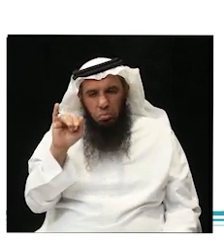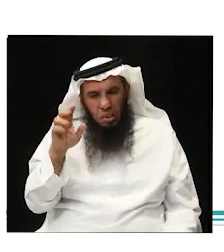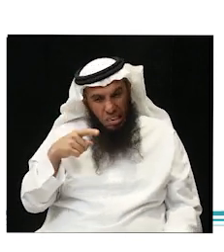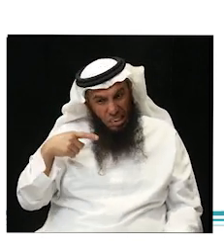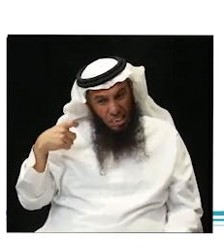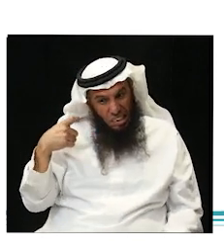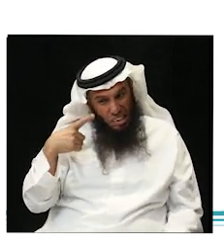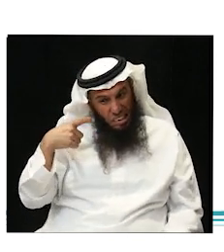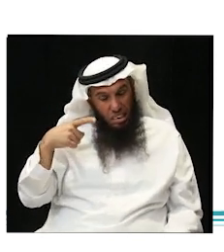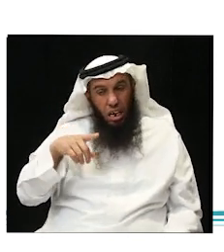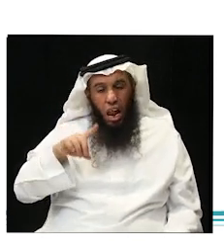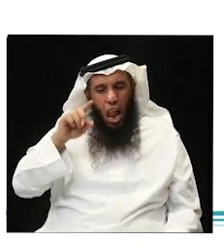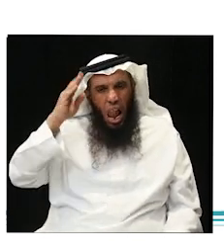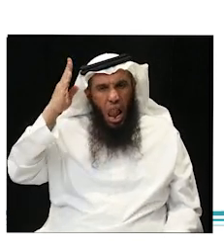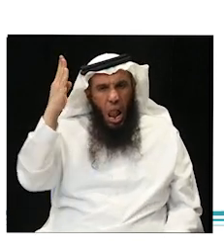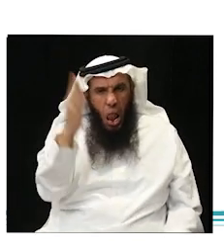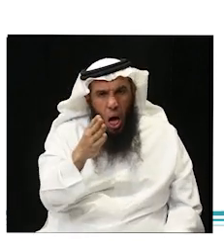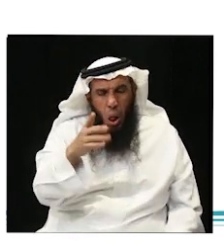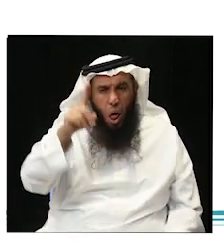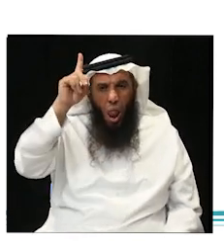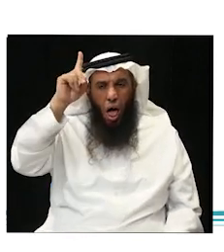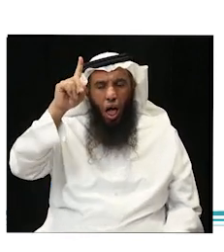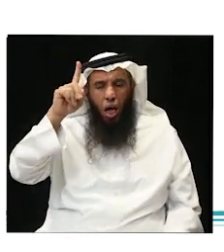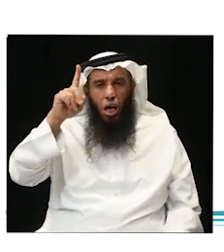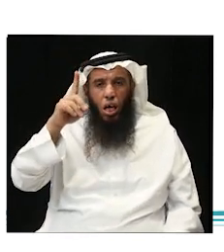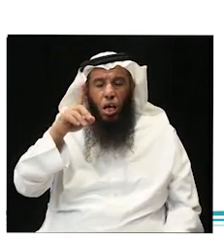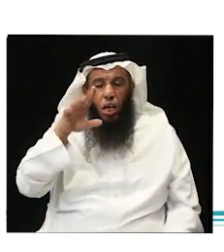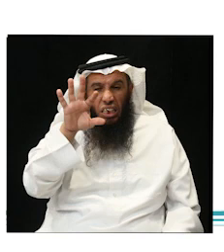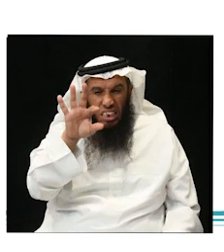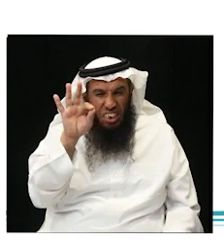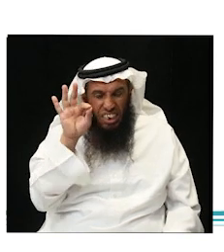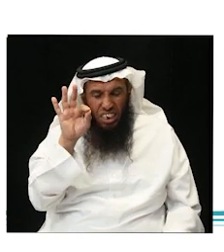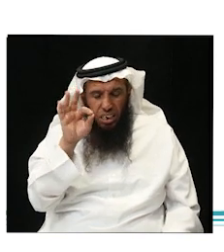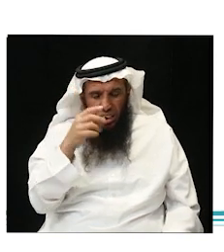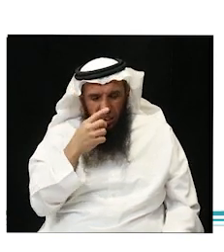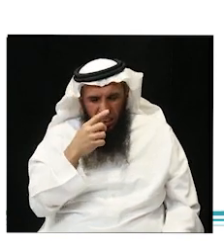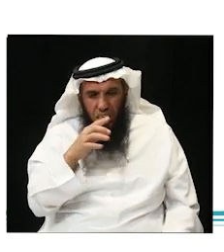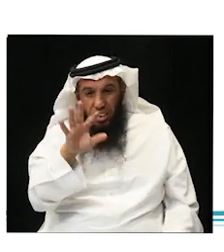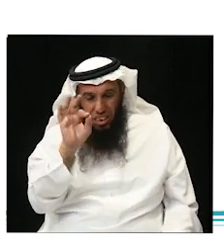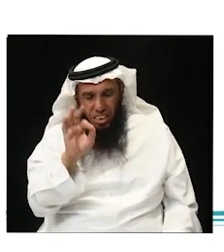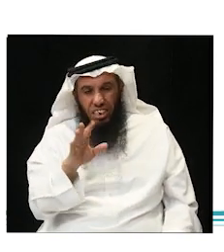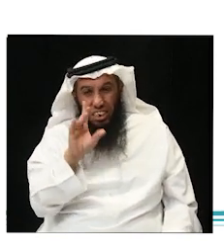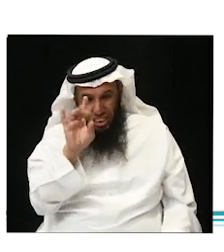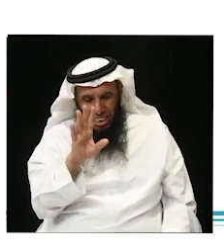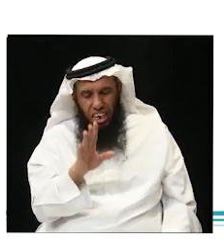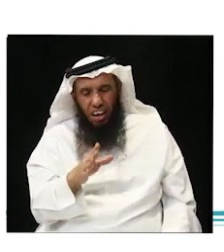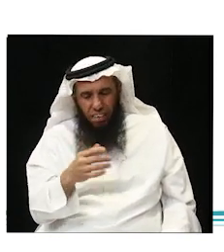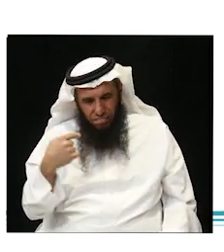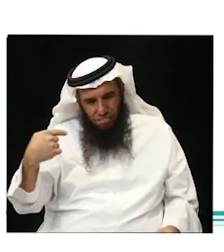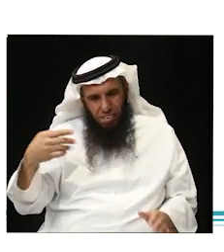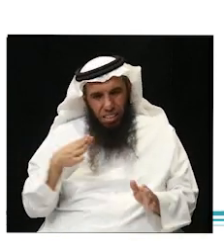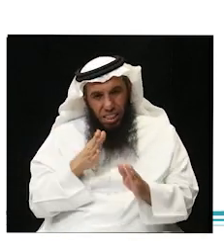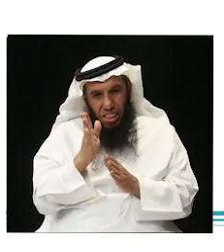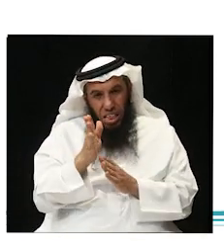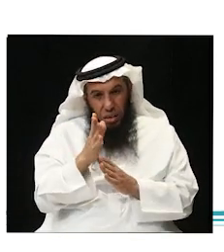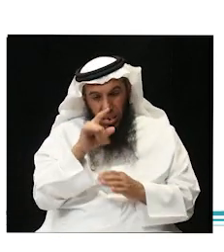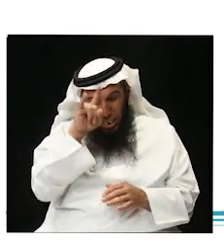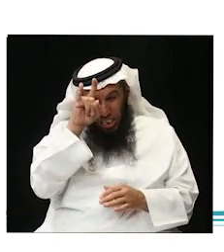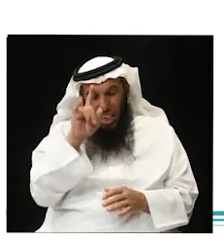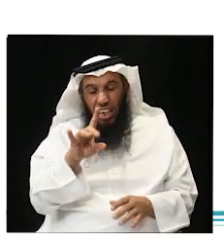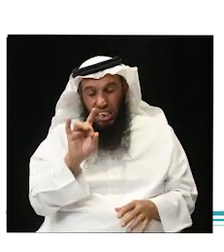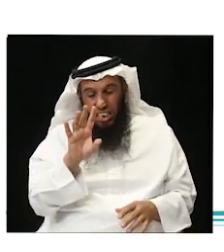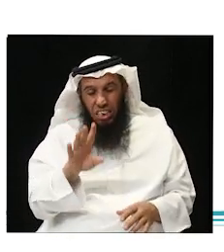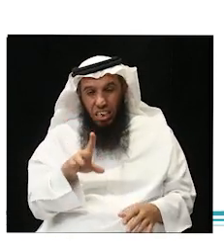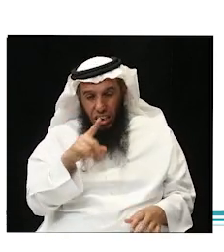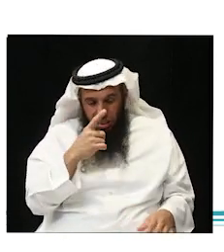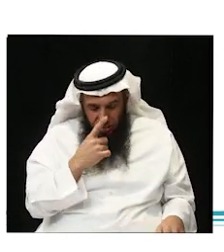إذن من عبد غير الله سبحانه وتعالى أو تذلل إليه أو خضع أو خشع فكأنه عبد الشيطان، فكأنه